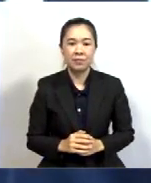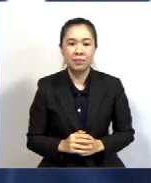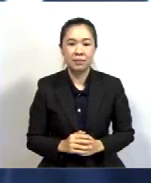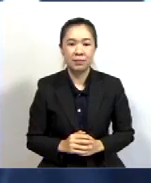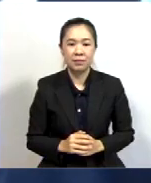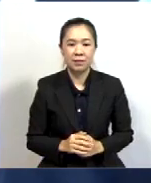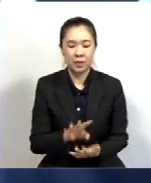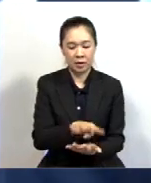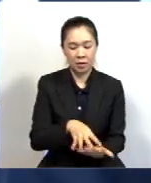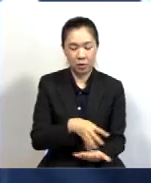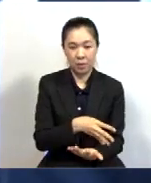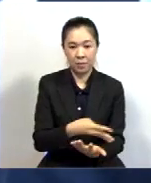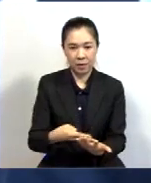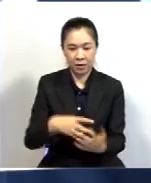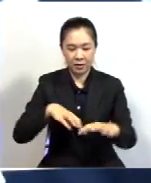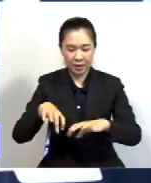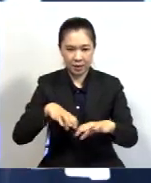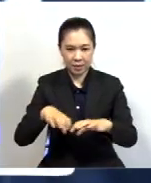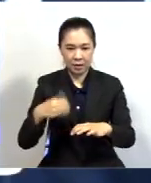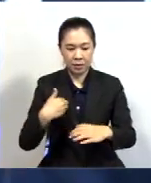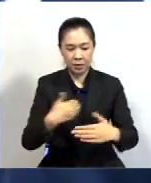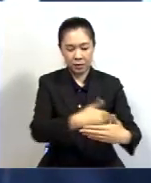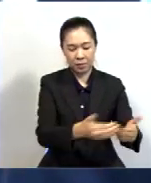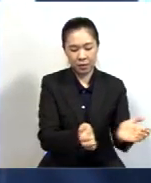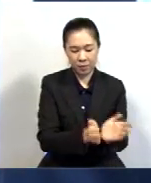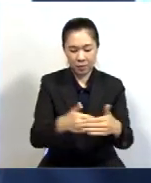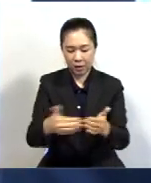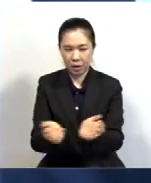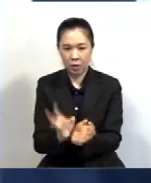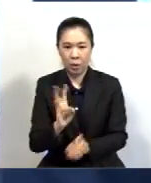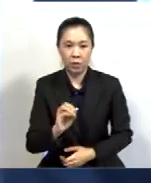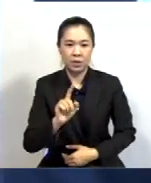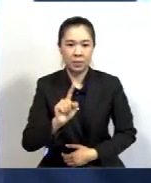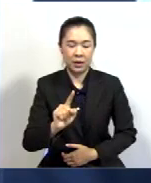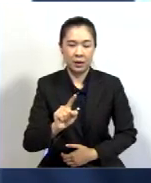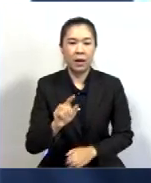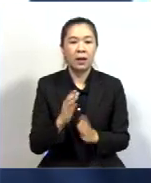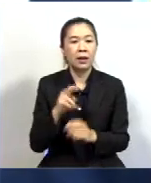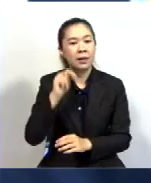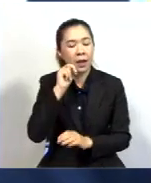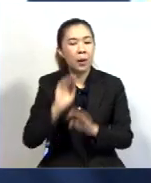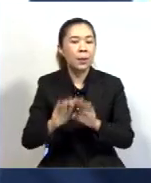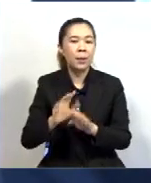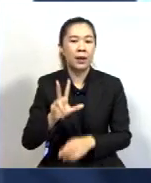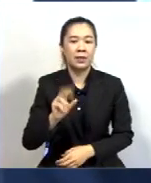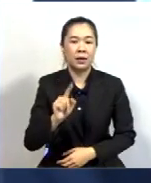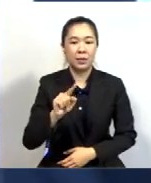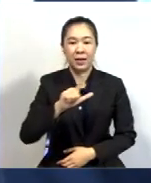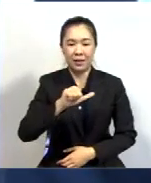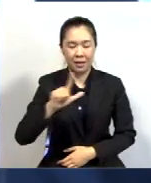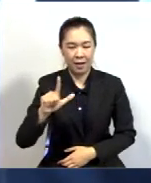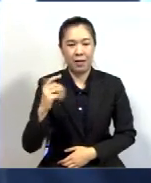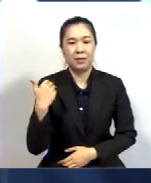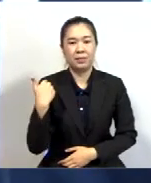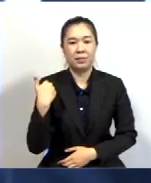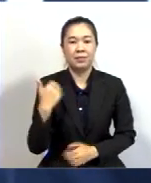จากการวางแผนทั้งหมดนะฮะถ้า61บ่อเนี่ยเราใช้น้ำประมาณ30ล้านลูกบาศก์เมตรในการเติมให้เต็มนะฮะแต่ทั้งนี้ทั้งนั้น